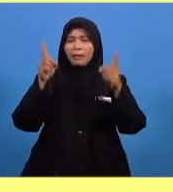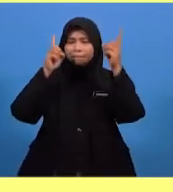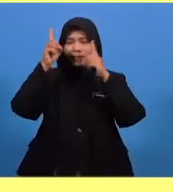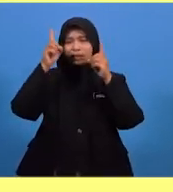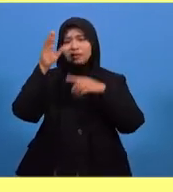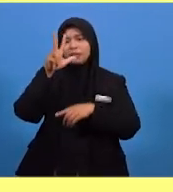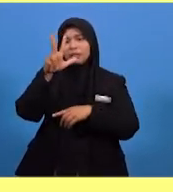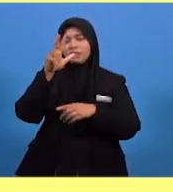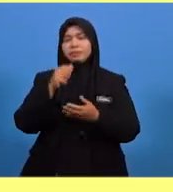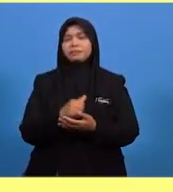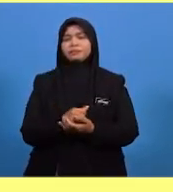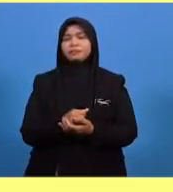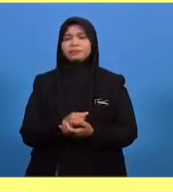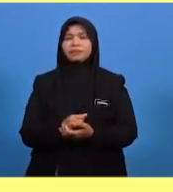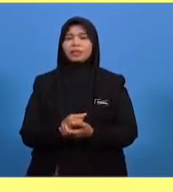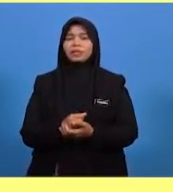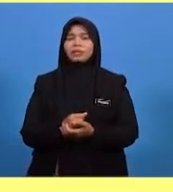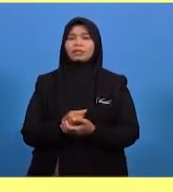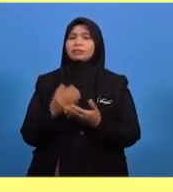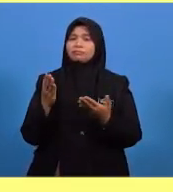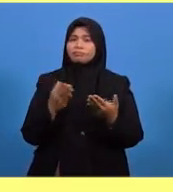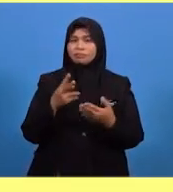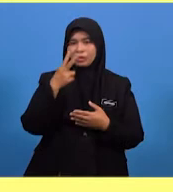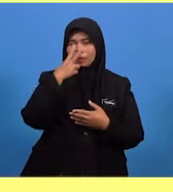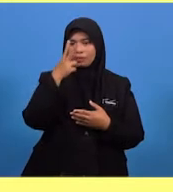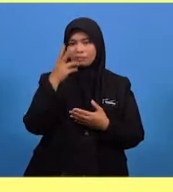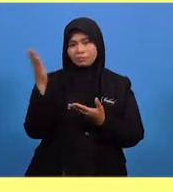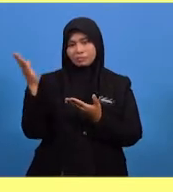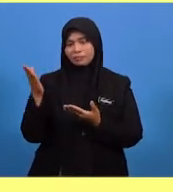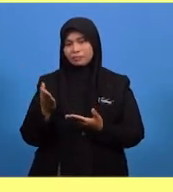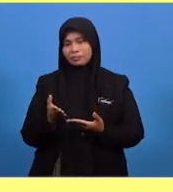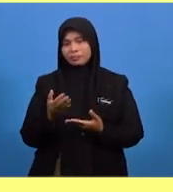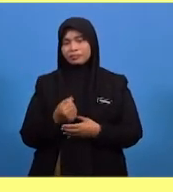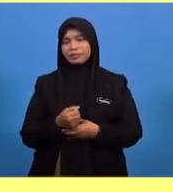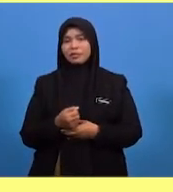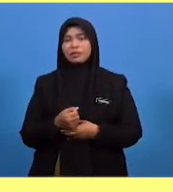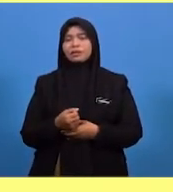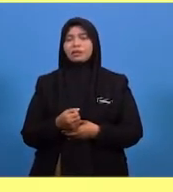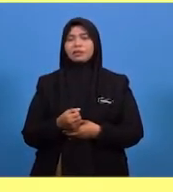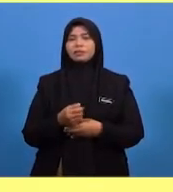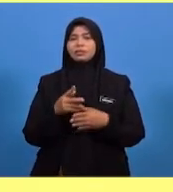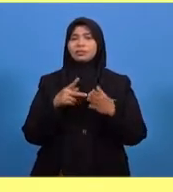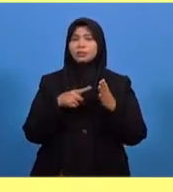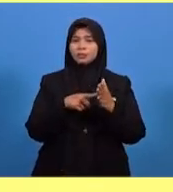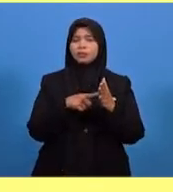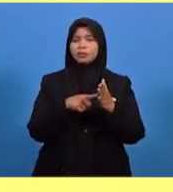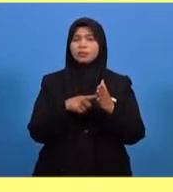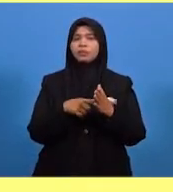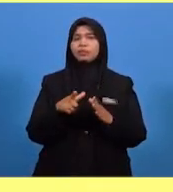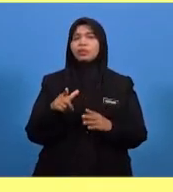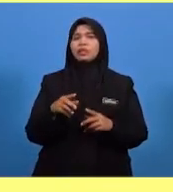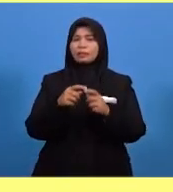seterusnya Silet lihat pada spray Anda dipaparkan lokasi